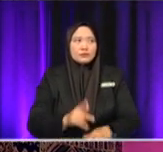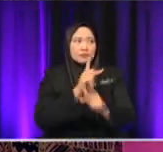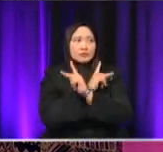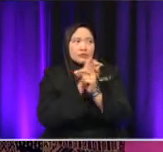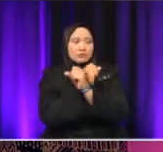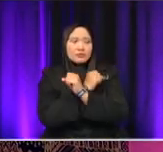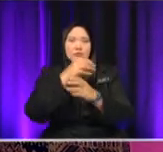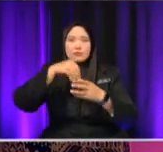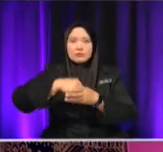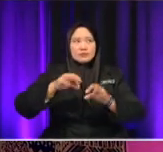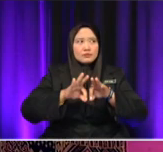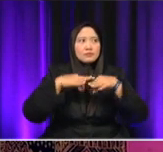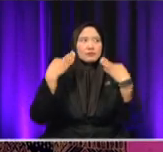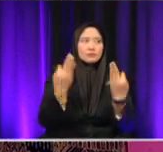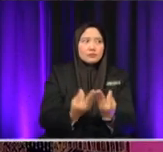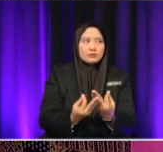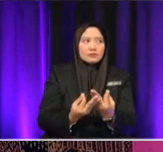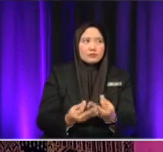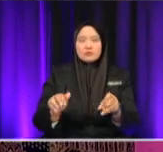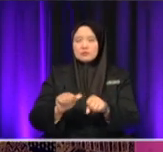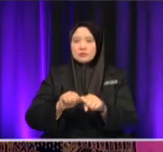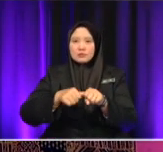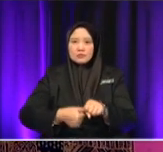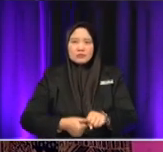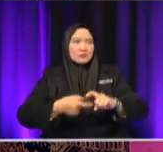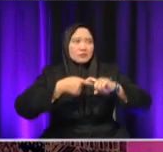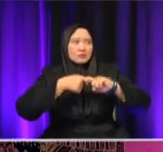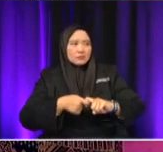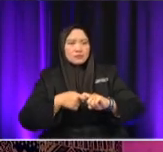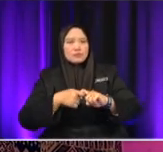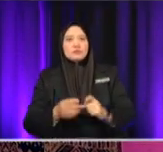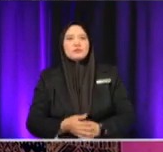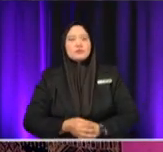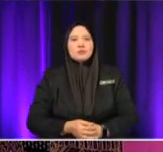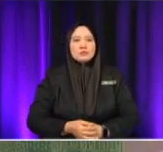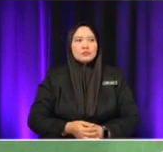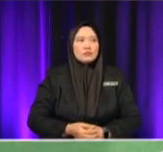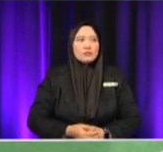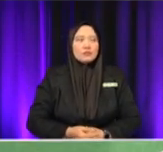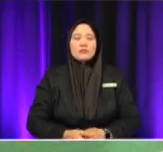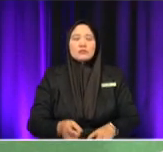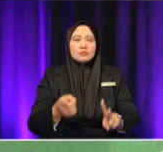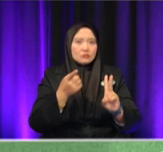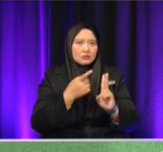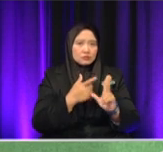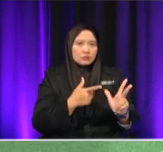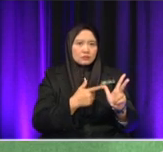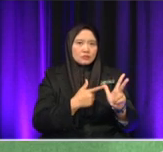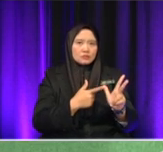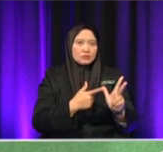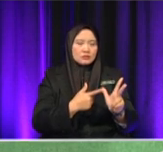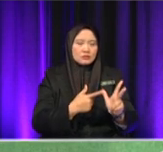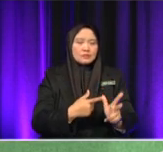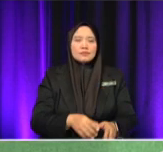adalah keperluan kehidupan di sebuah keluarga seterusnya ya bekerja sama melakukan urusan